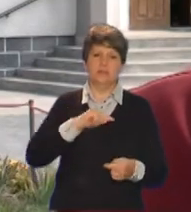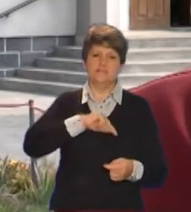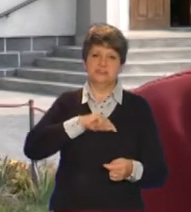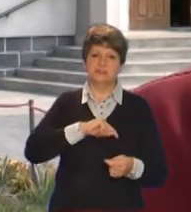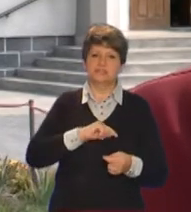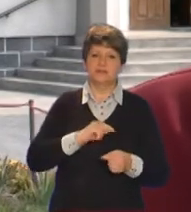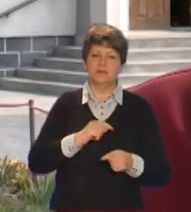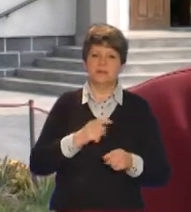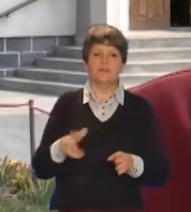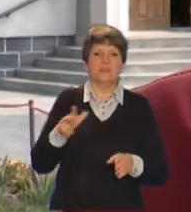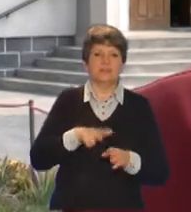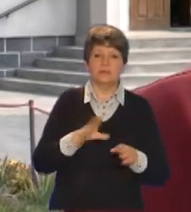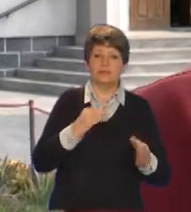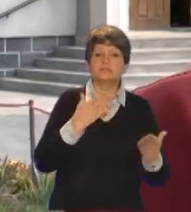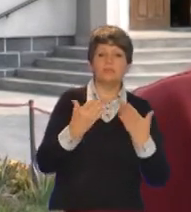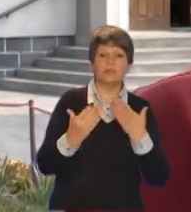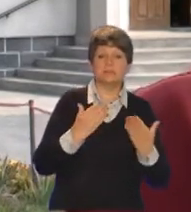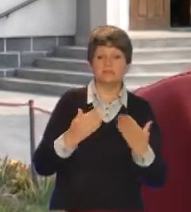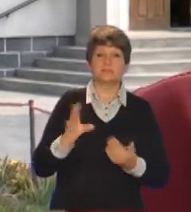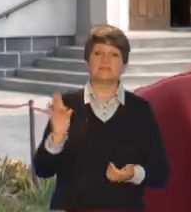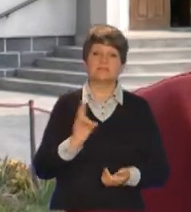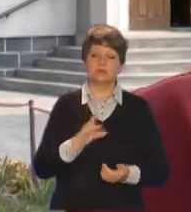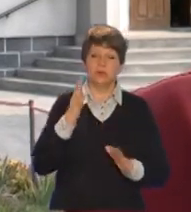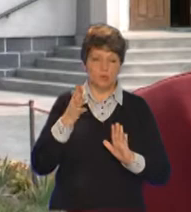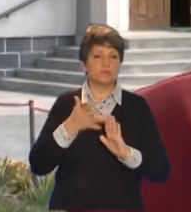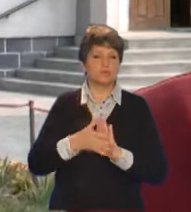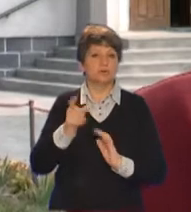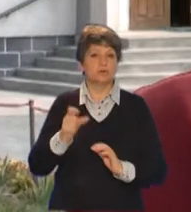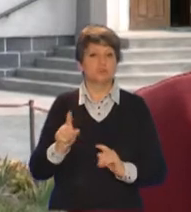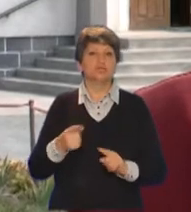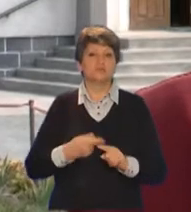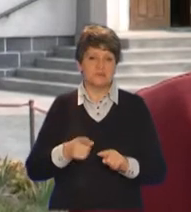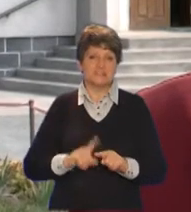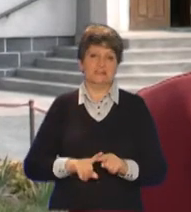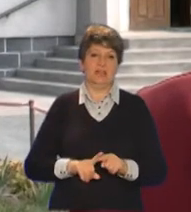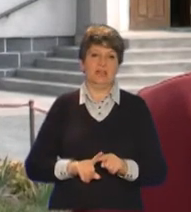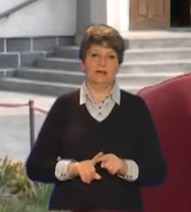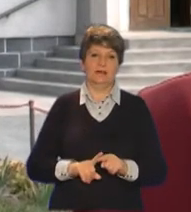психологічне навантаження. І спілкуючись з священнослужителем, він розуміє, що це